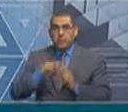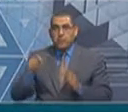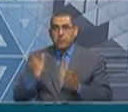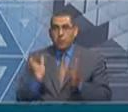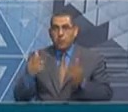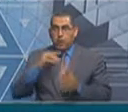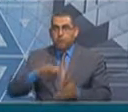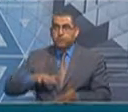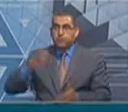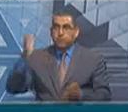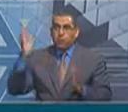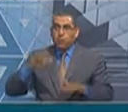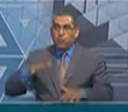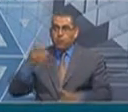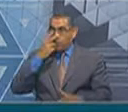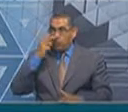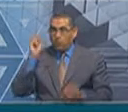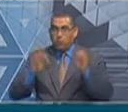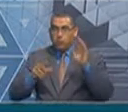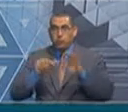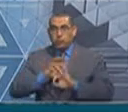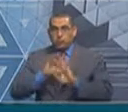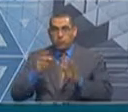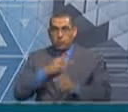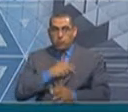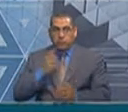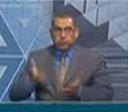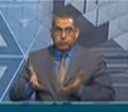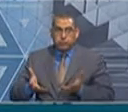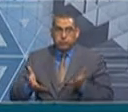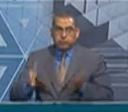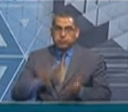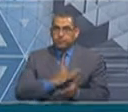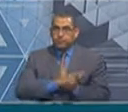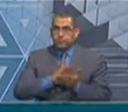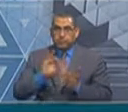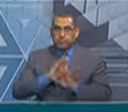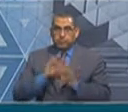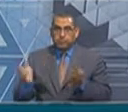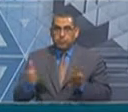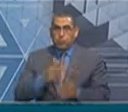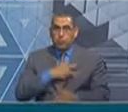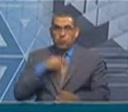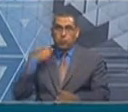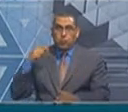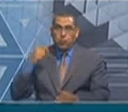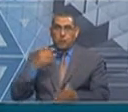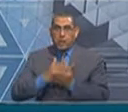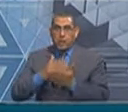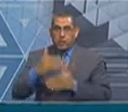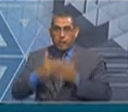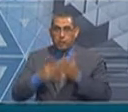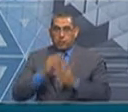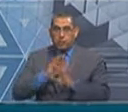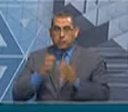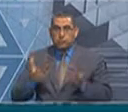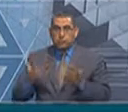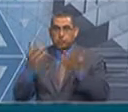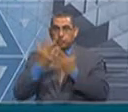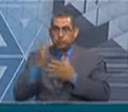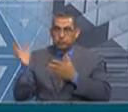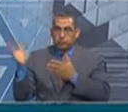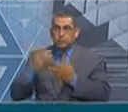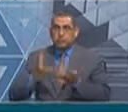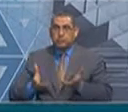200,000 متر مكعب. يعني تلك المخلفات تم عمل بعض التكريك لها من قبل وزارة الإسكان والشركات المنفذة